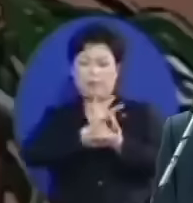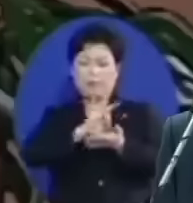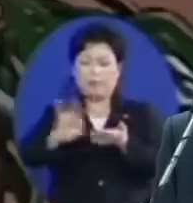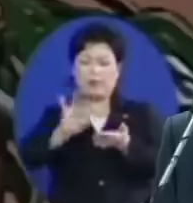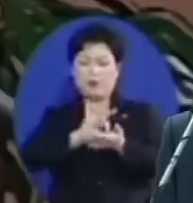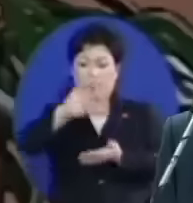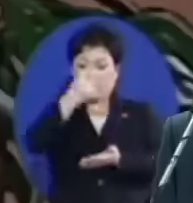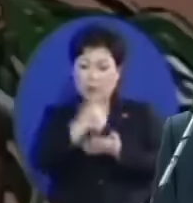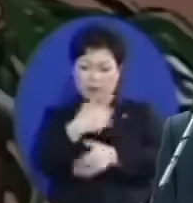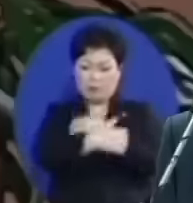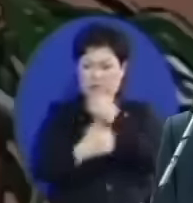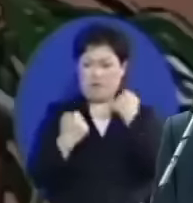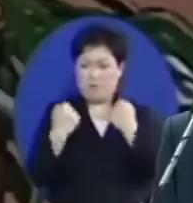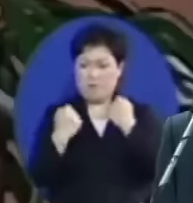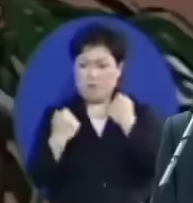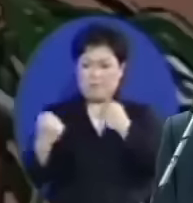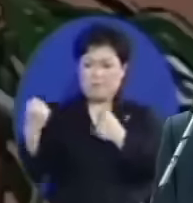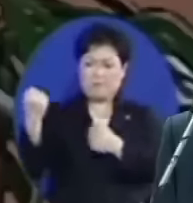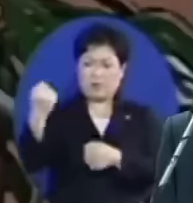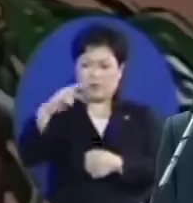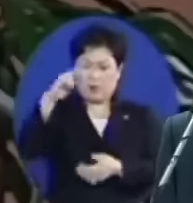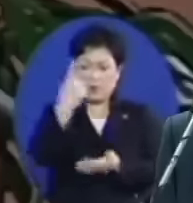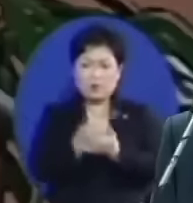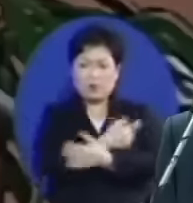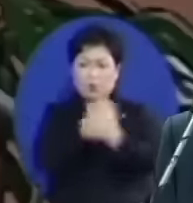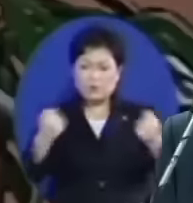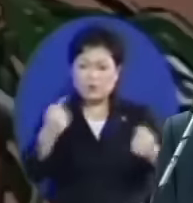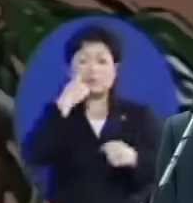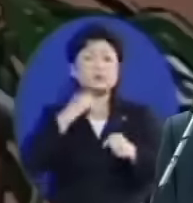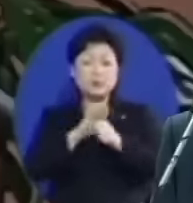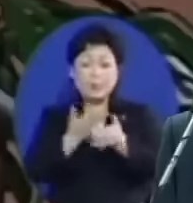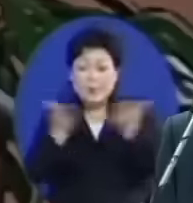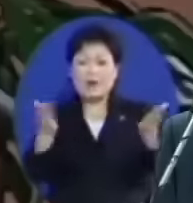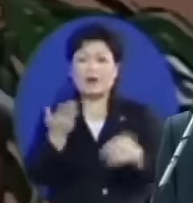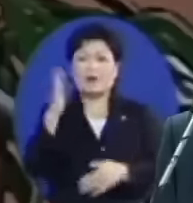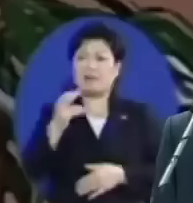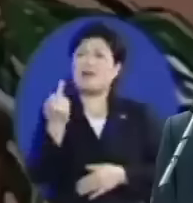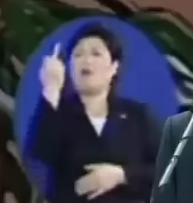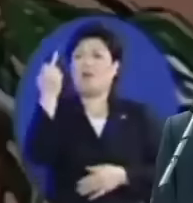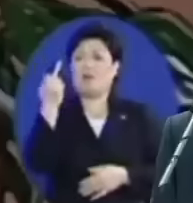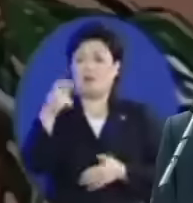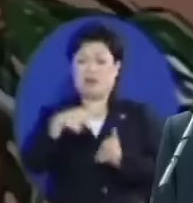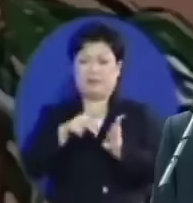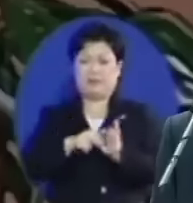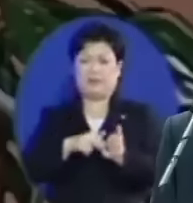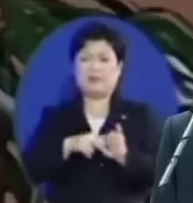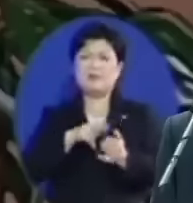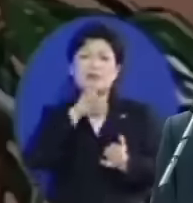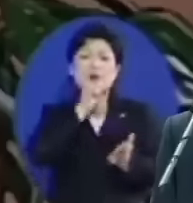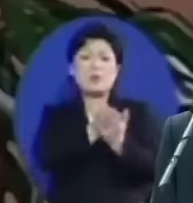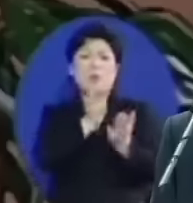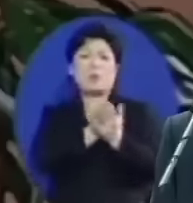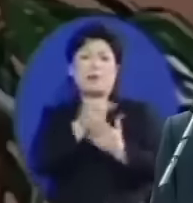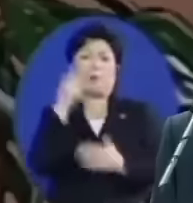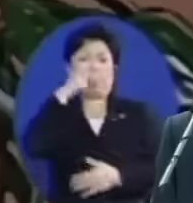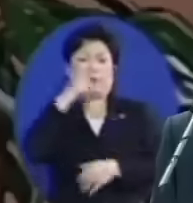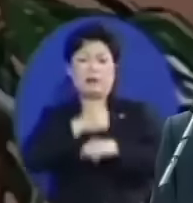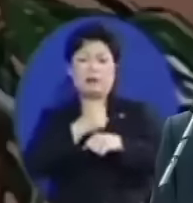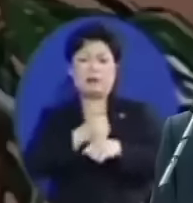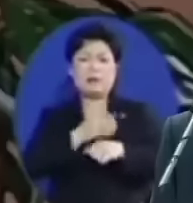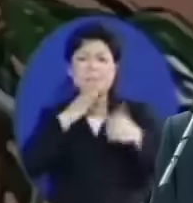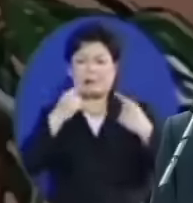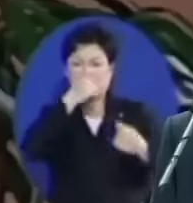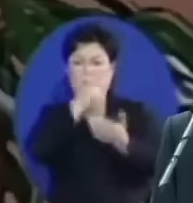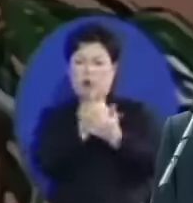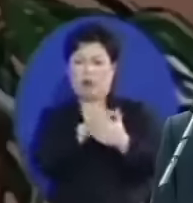것을 기뻐해서 용서하고 긍휼을 베풉니다만 형제만 되어도 율법을 요구합니다. 마땅히 죄를